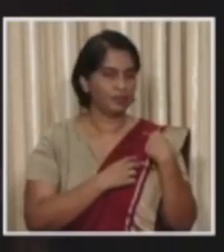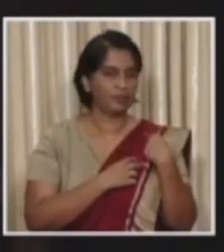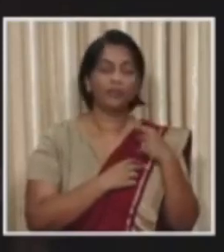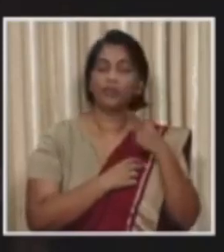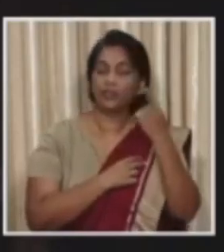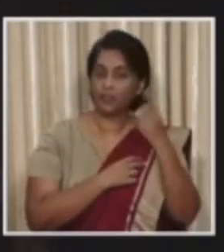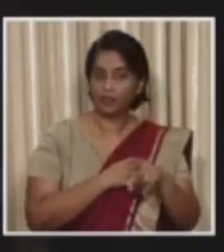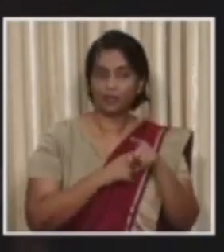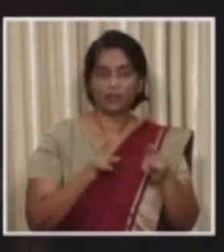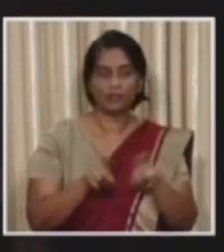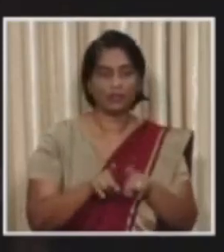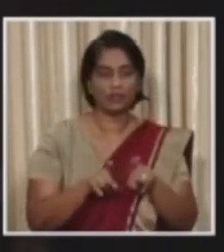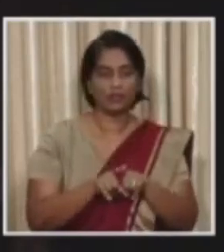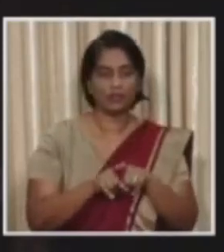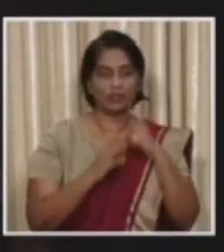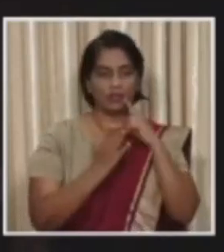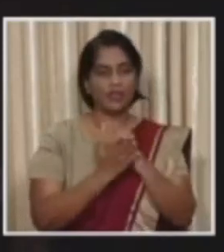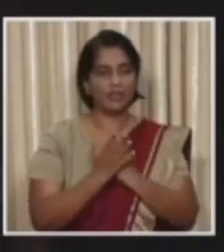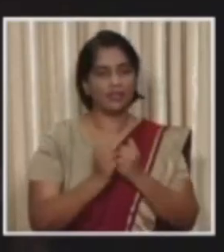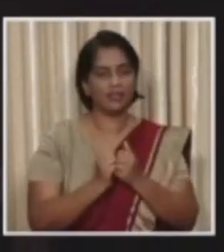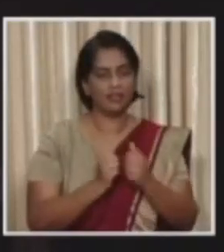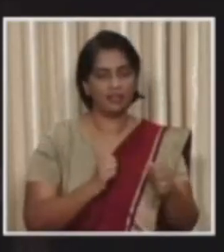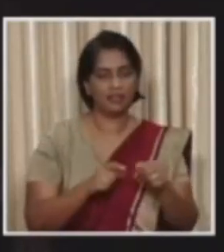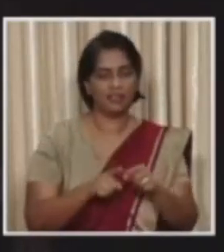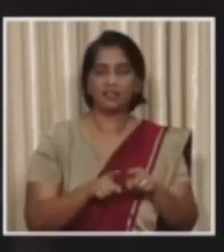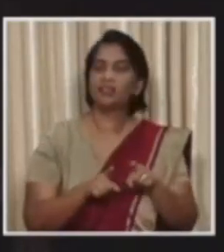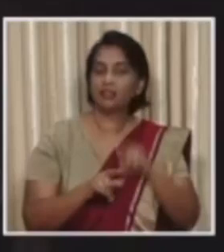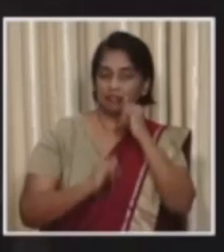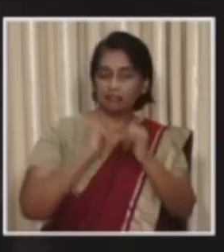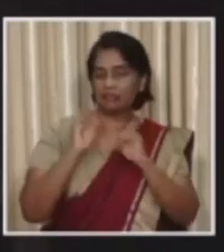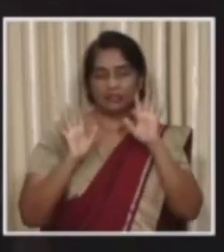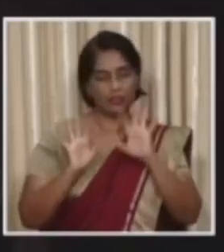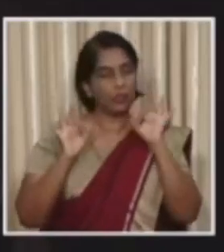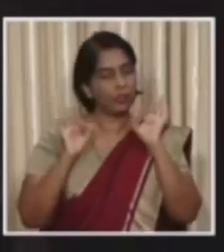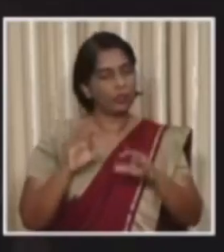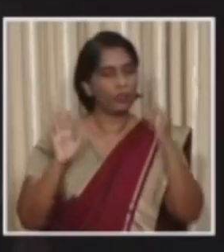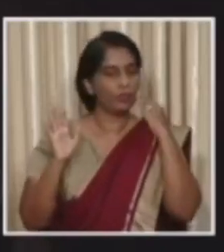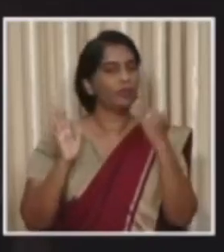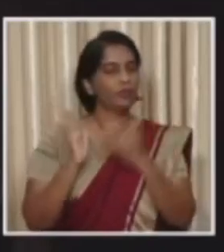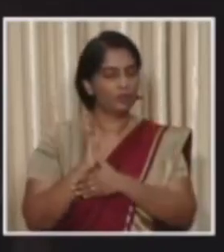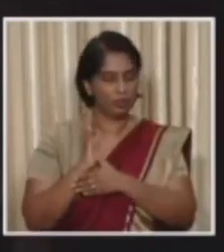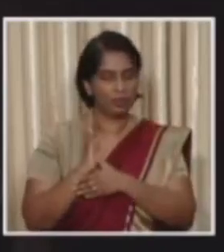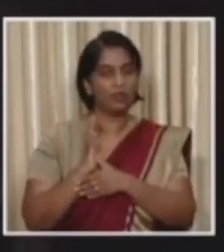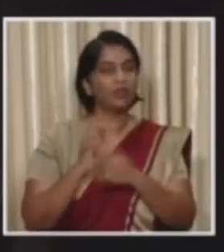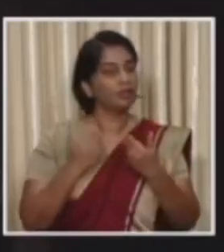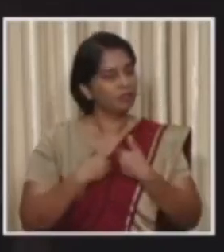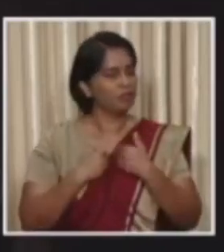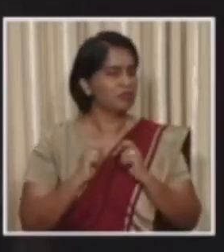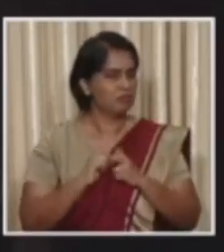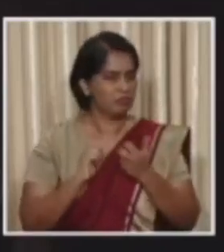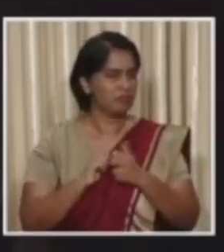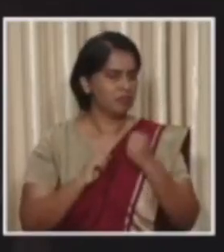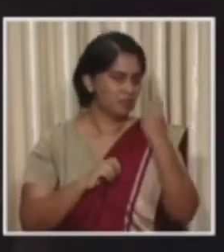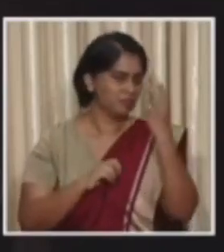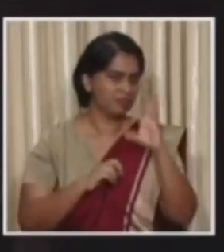ඒ නිසා අපට එක එකනාට දෝෂාරෝපණය කරනවට වඩා මෙන්න මේ කාරණයේදී මටත් ගැටලු කීපයක්